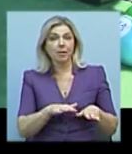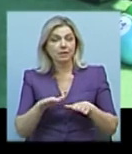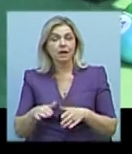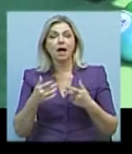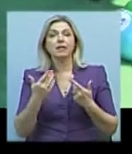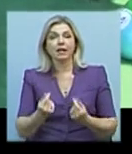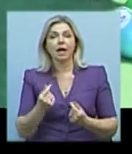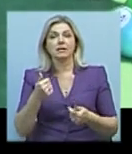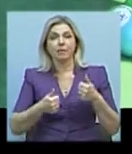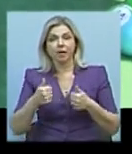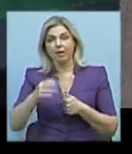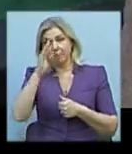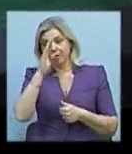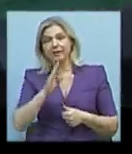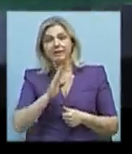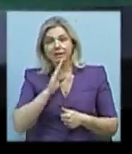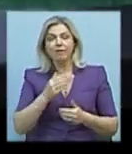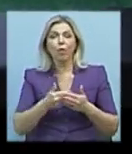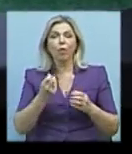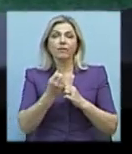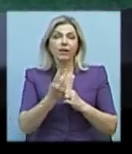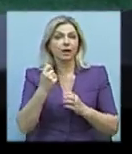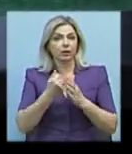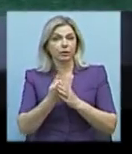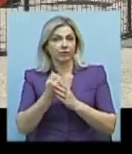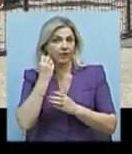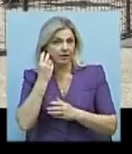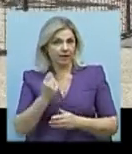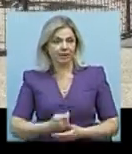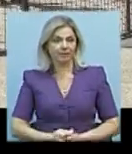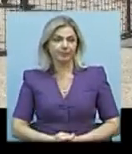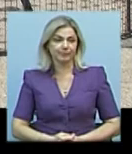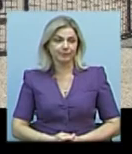яких змагатимуться хлопці та дівчата від 12 років.